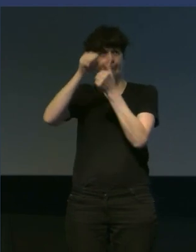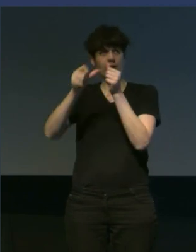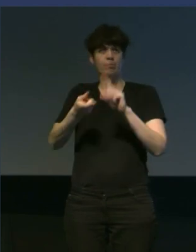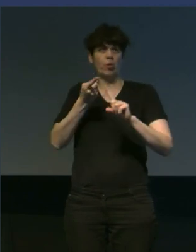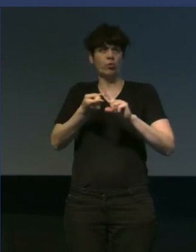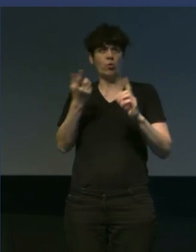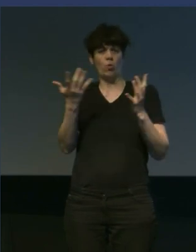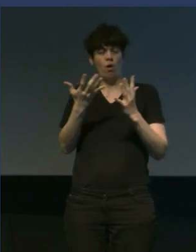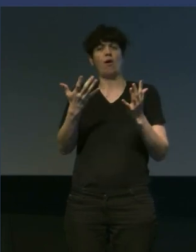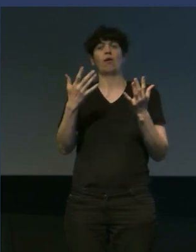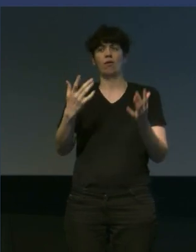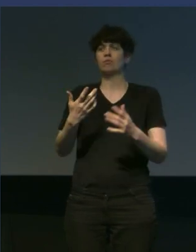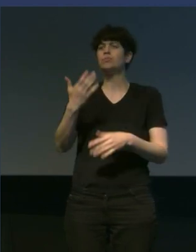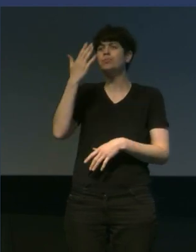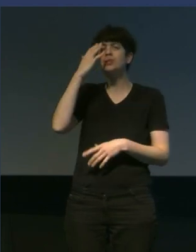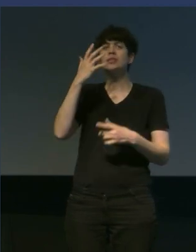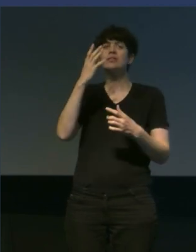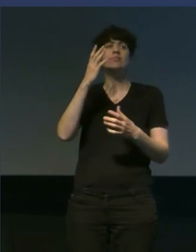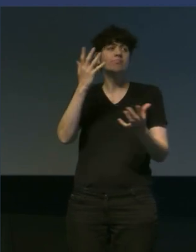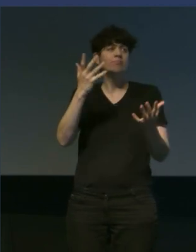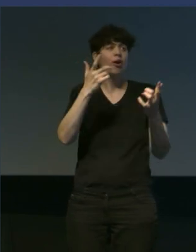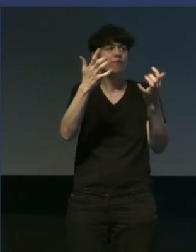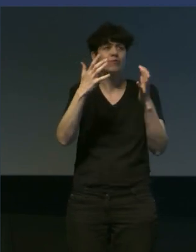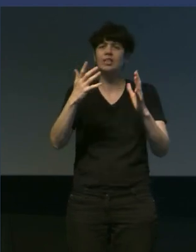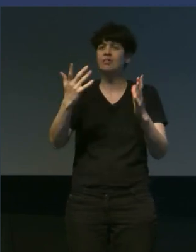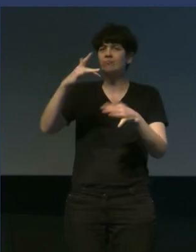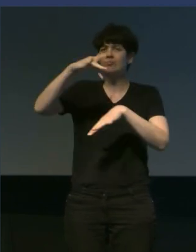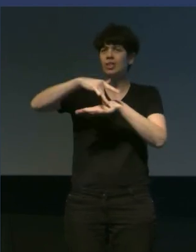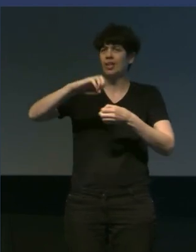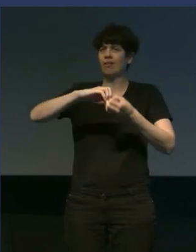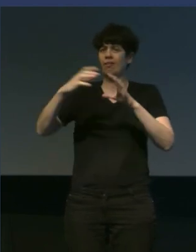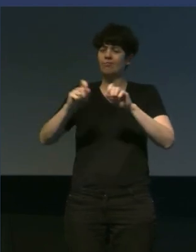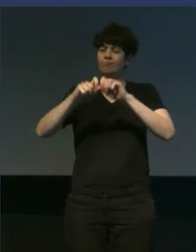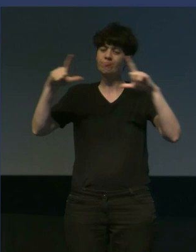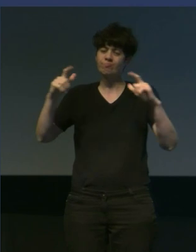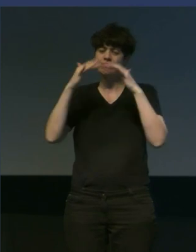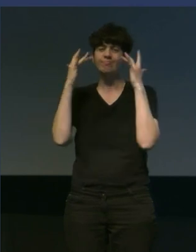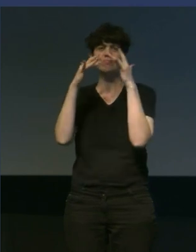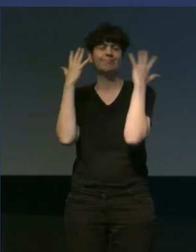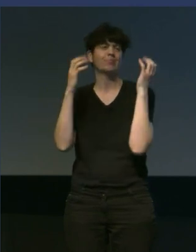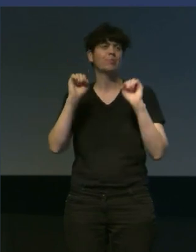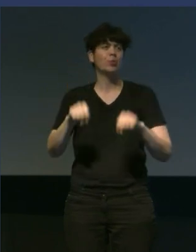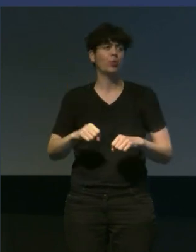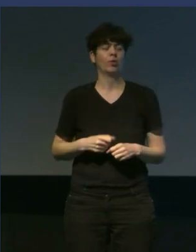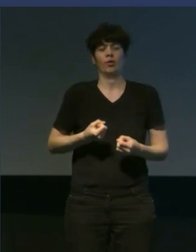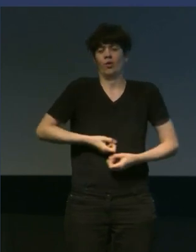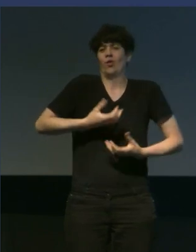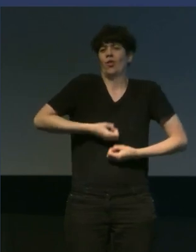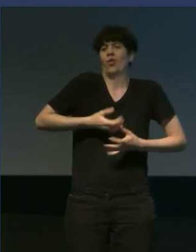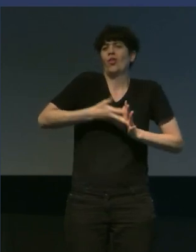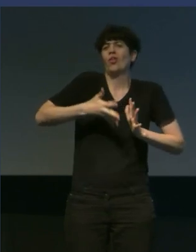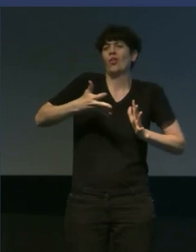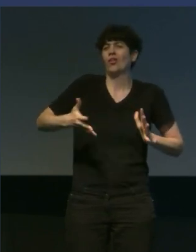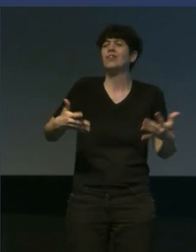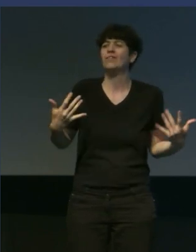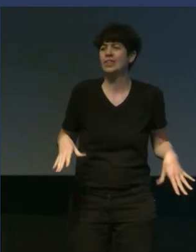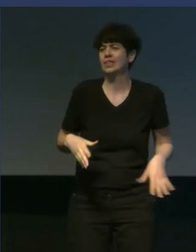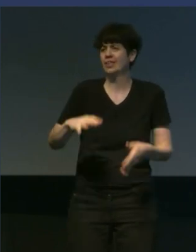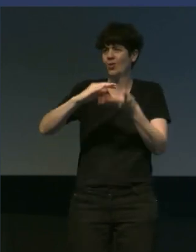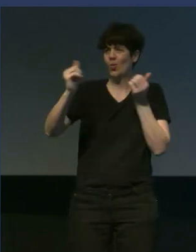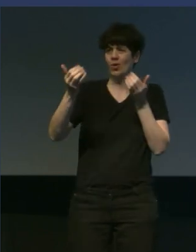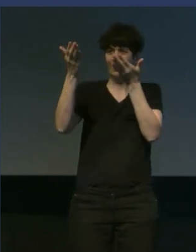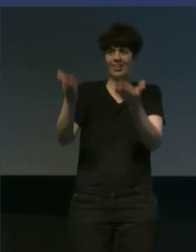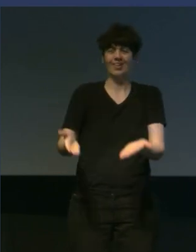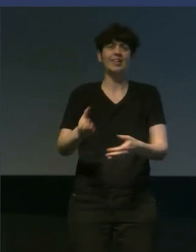d'Océanopolis pour en apprendre plus. Voilà. Donc assez parlé, je vais laisser la parole maintenant à Claire donc, qui va vous présenter donc